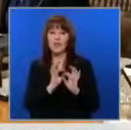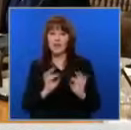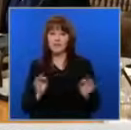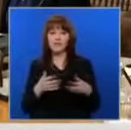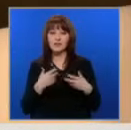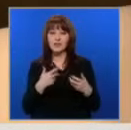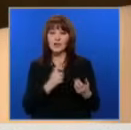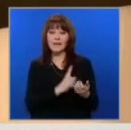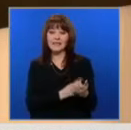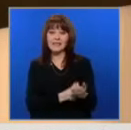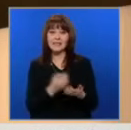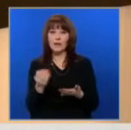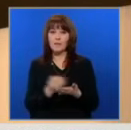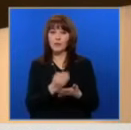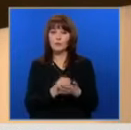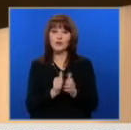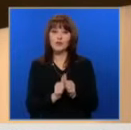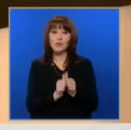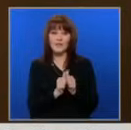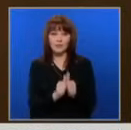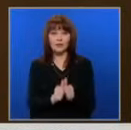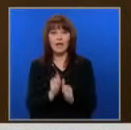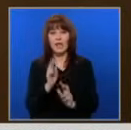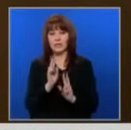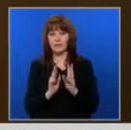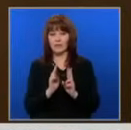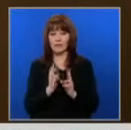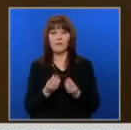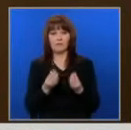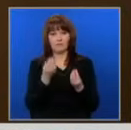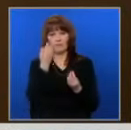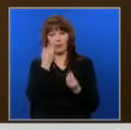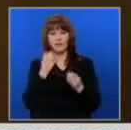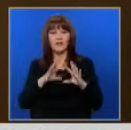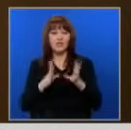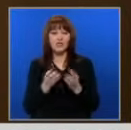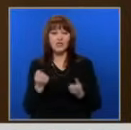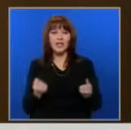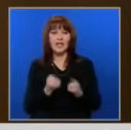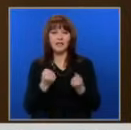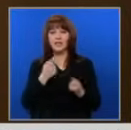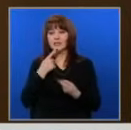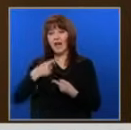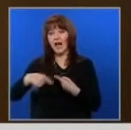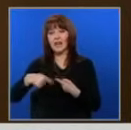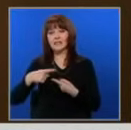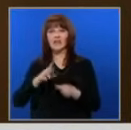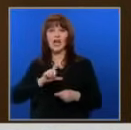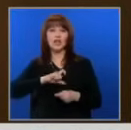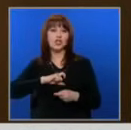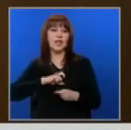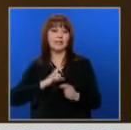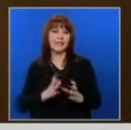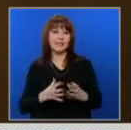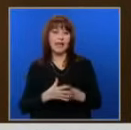искаме да засилим нашето икономическо сътрудничество и се съгласихме да подобрим всички дейности, свързани с развитието на частния сектор и да